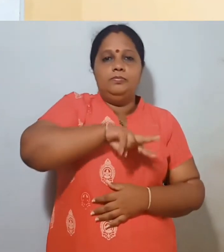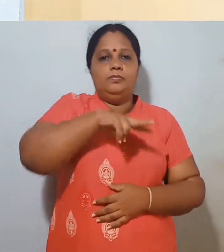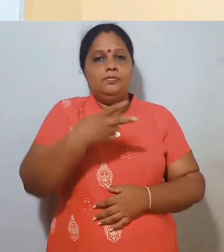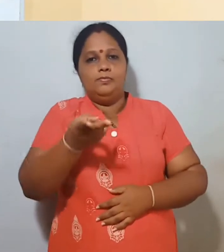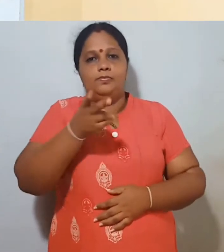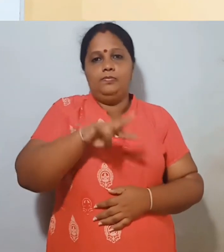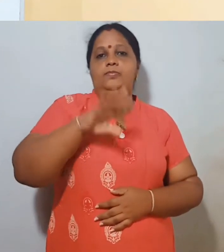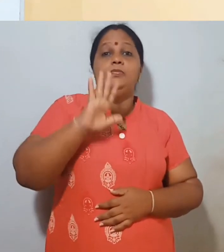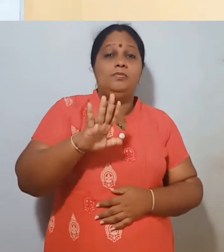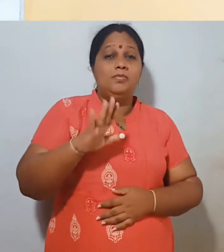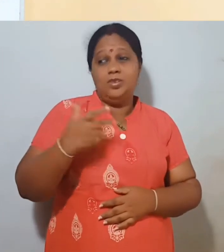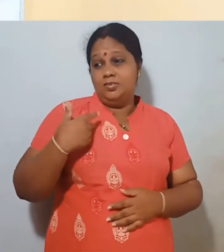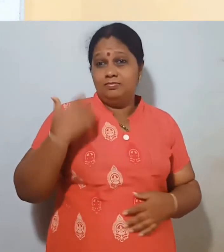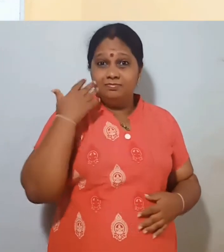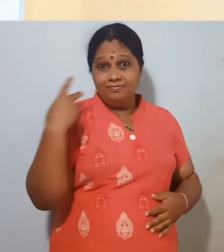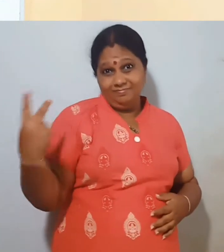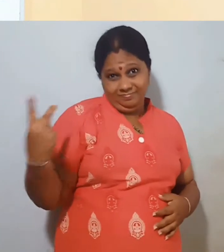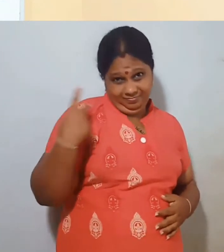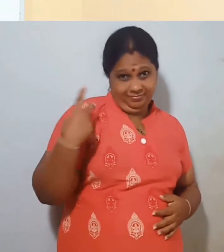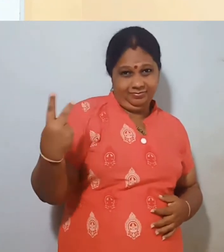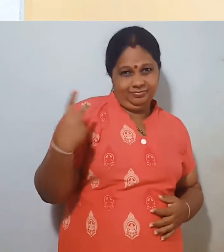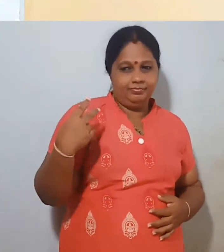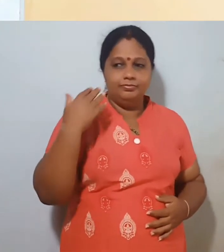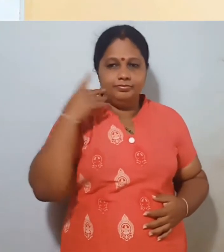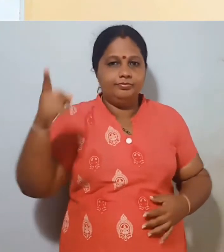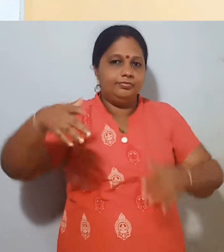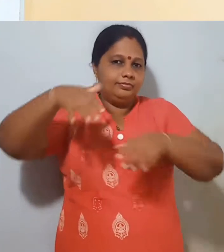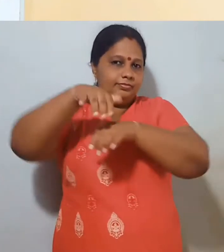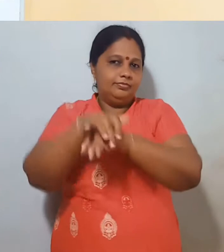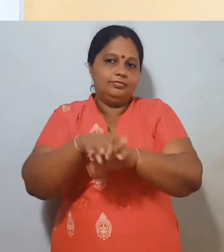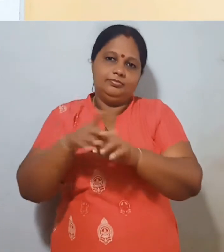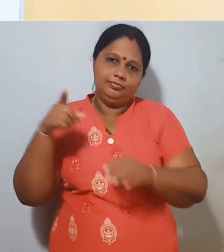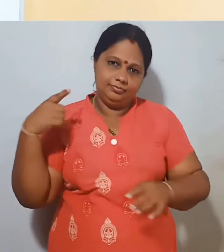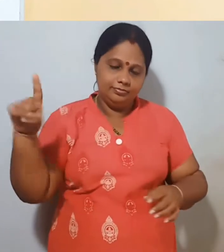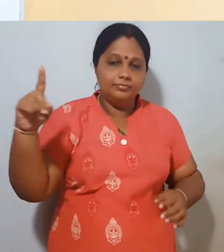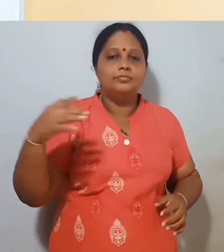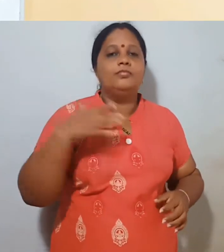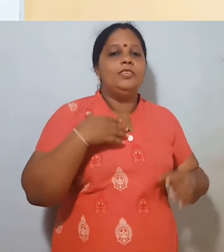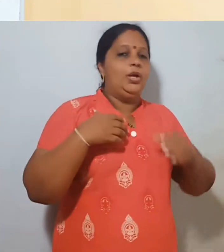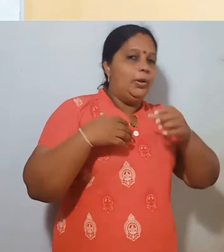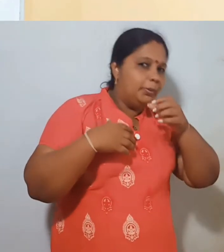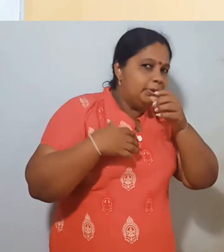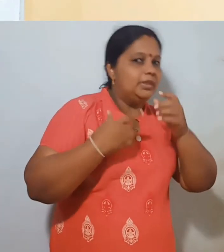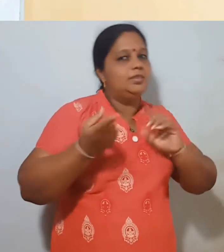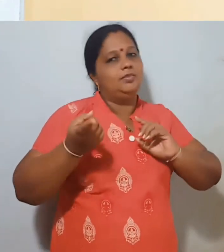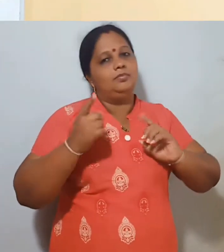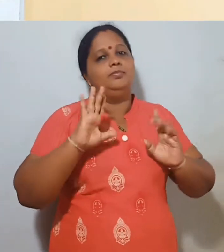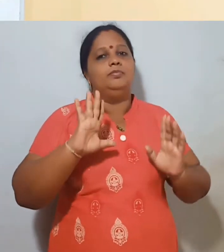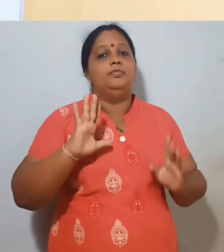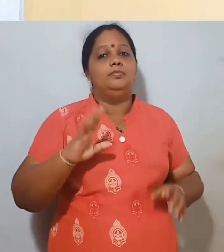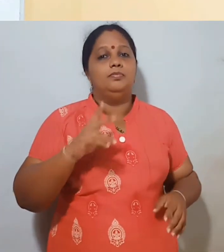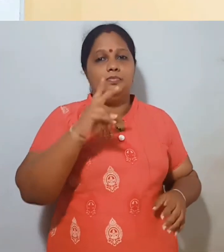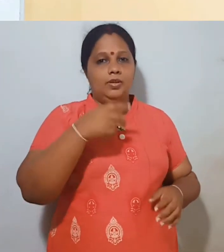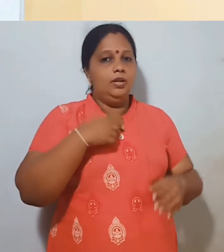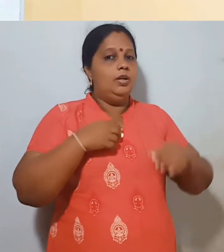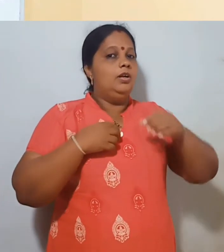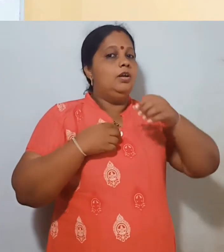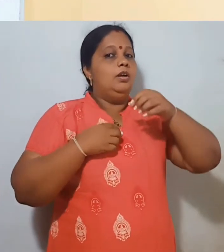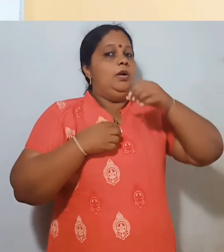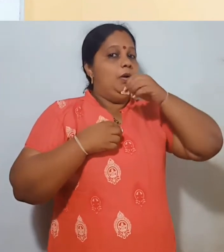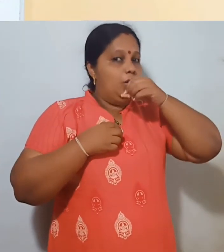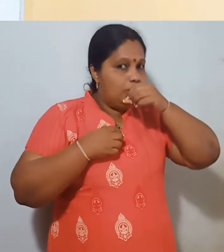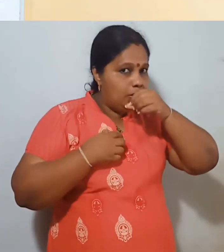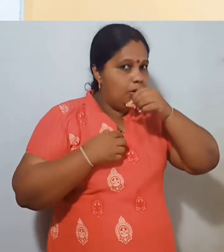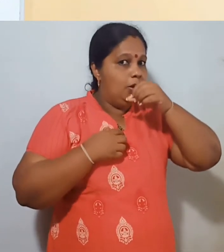ஆள் மூச்சு கொடுக்கிறதையும் அடுத்த ஆள் கார்டியக் மசாஜையும் செய்து கொண்டிருக்கலாம். 2 தடவை மூச்சு கொடுத்தா இங்க நெஞ்சில 30